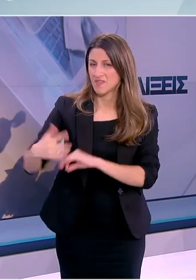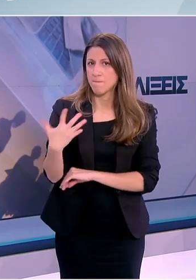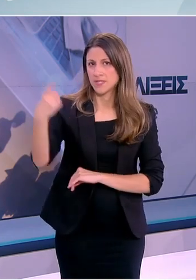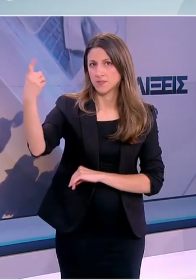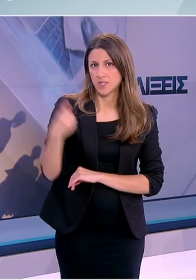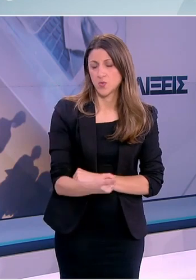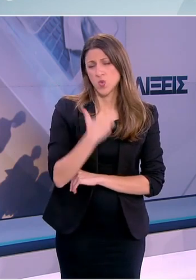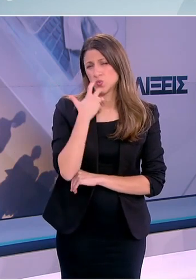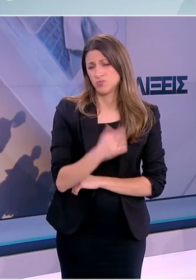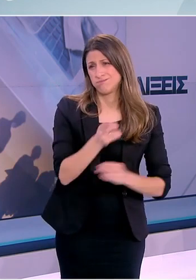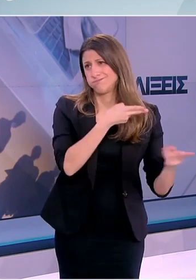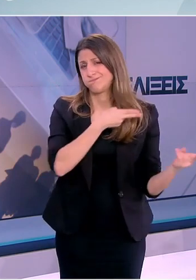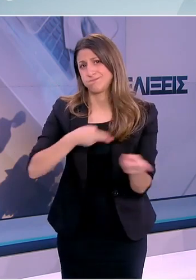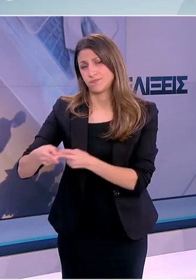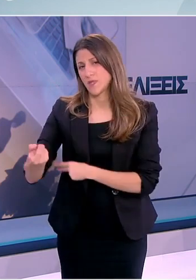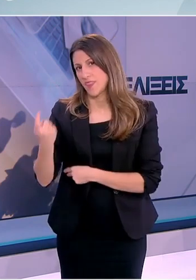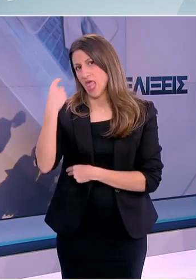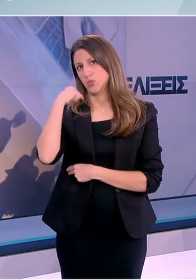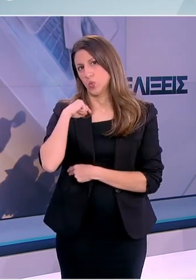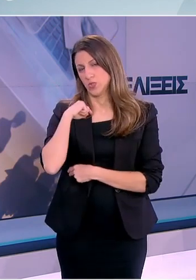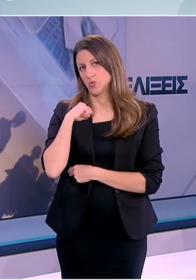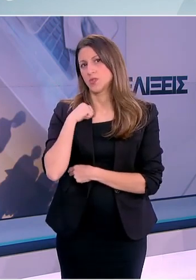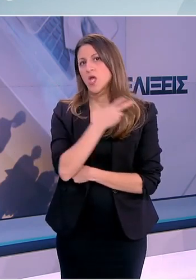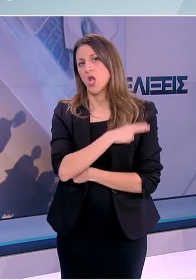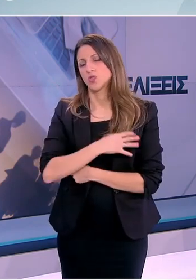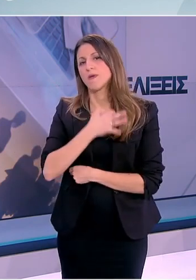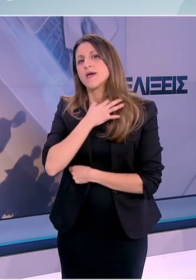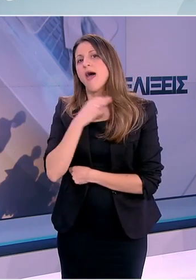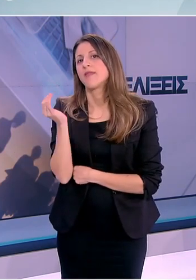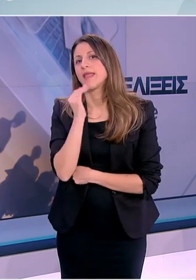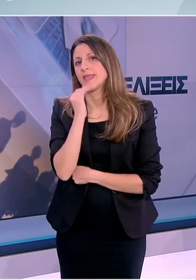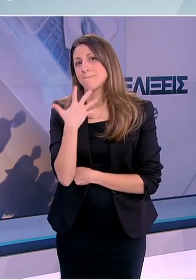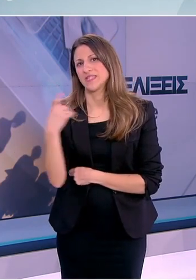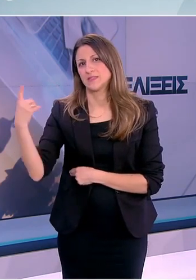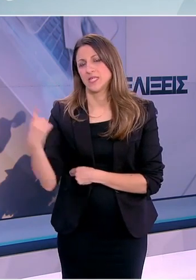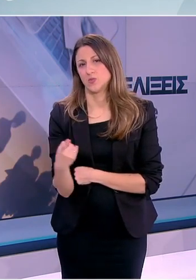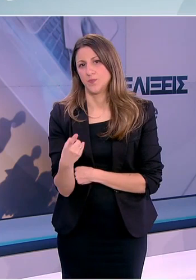εμφανίζουν τη σοβαρή μορφή, έτσι την πολύ σοβαρή που χρειάζεται νοσηλεία σε μεθ. Άρα,